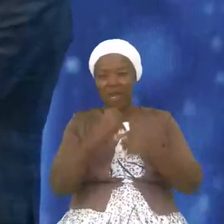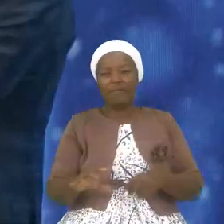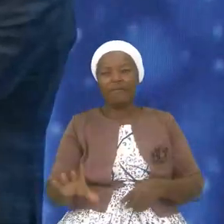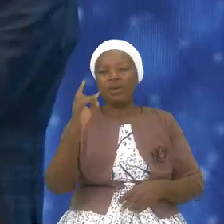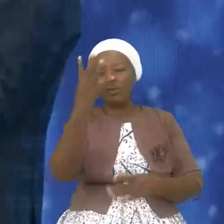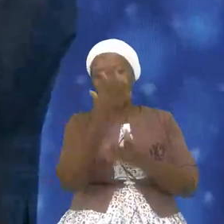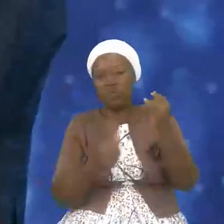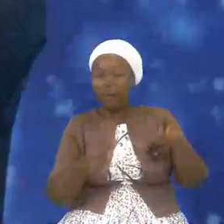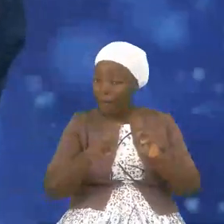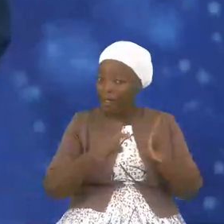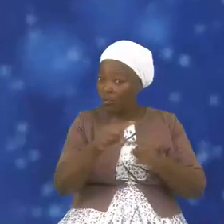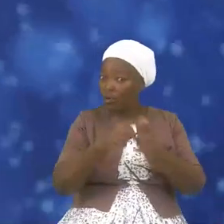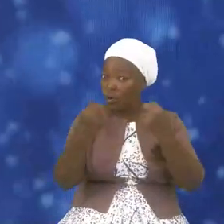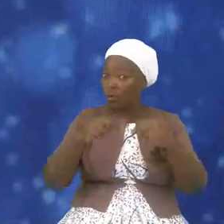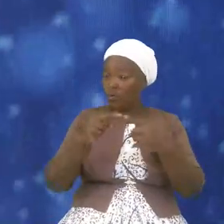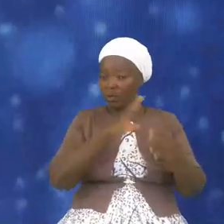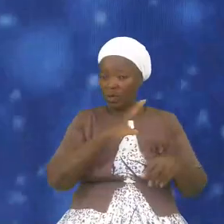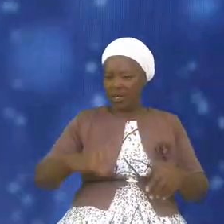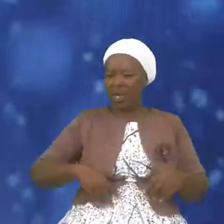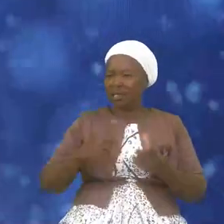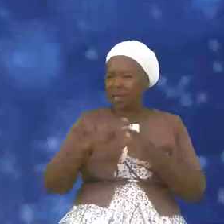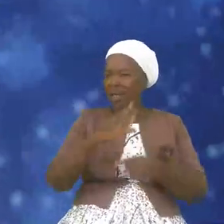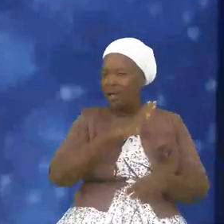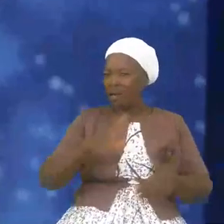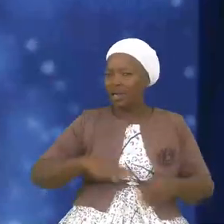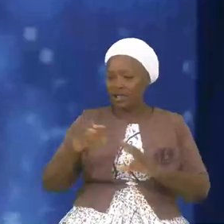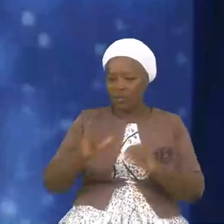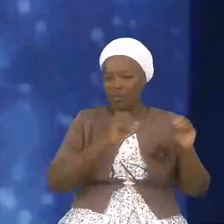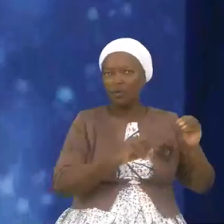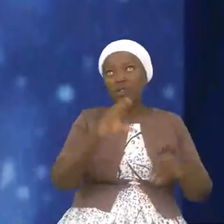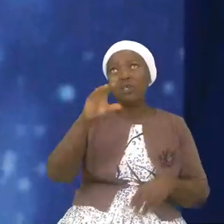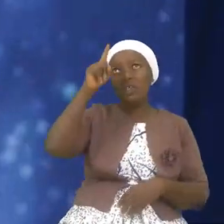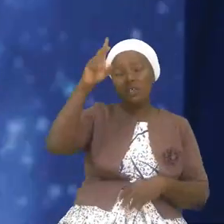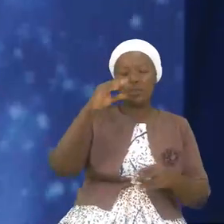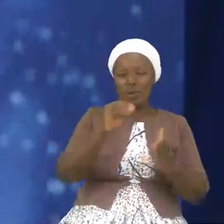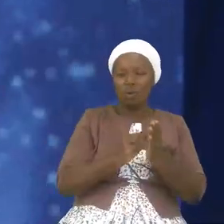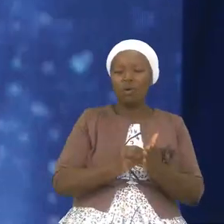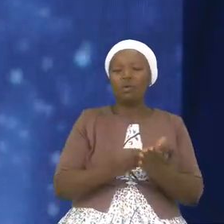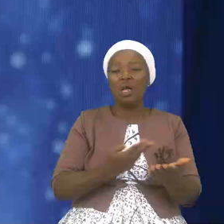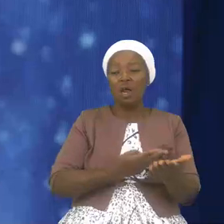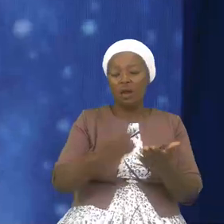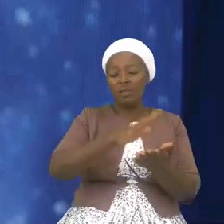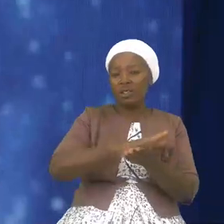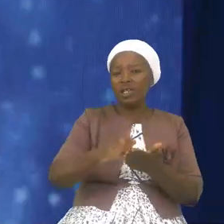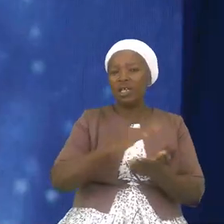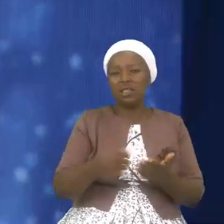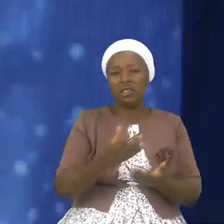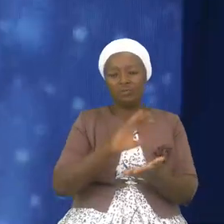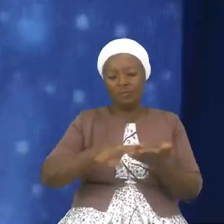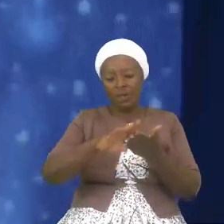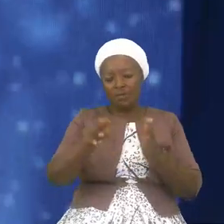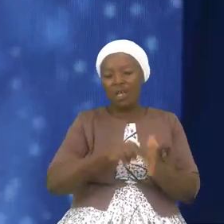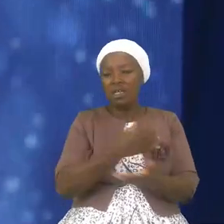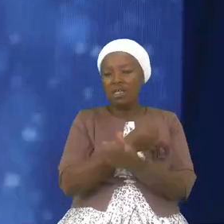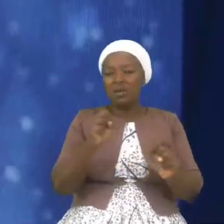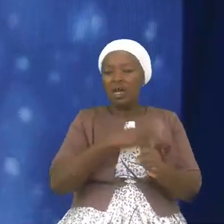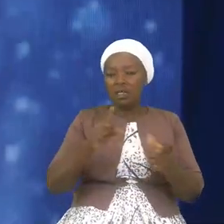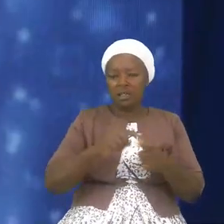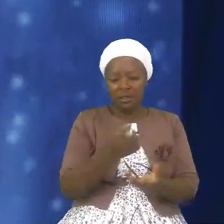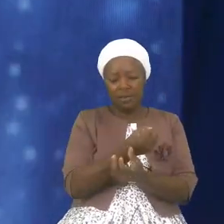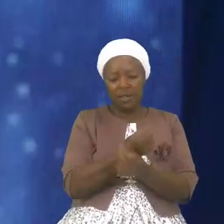tu viens à Christ, et Christ met sa justice, sa rédemption, son pardon, son